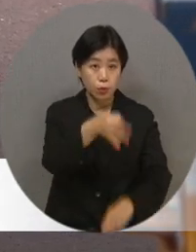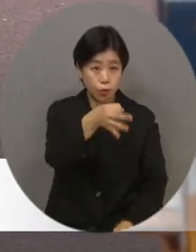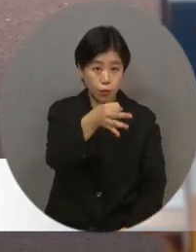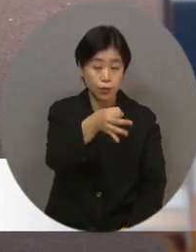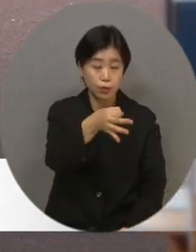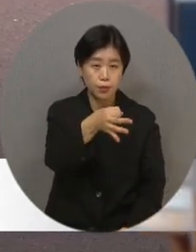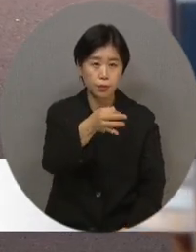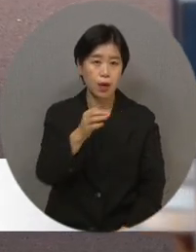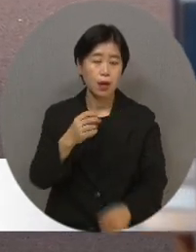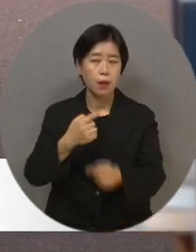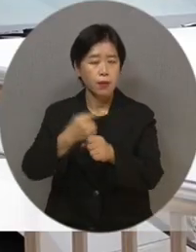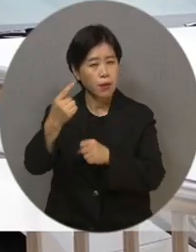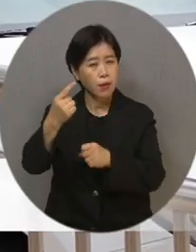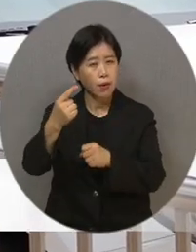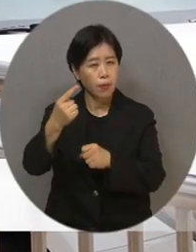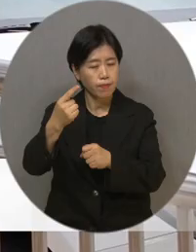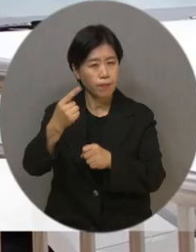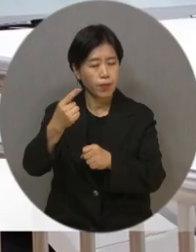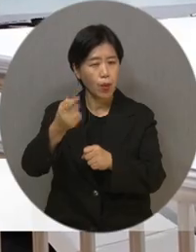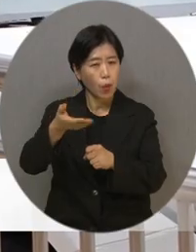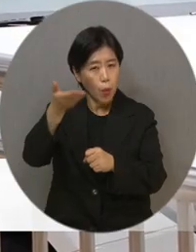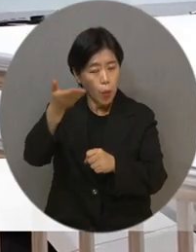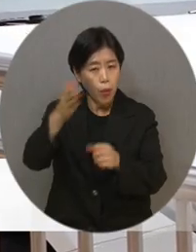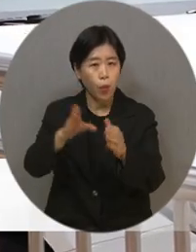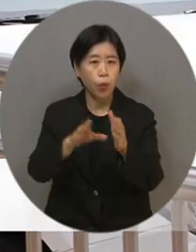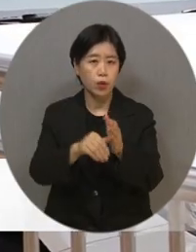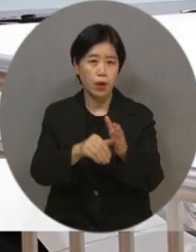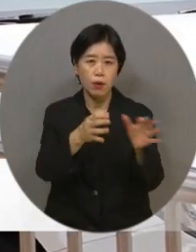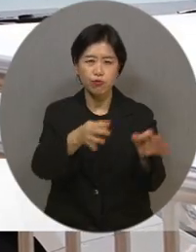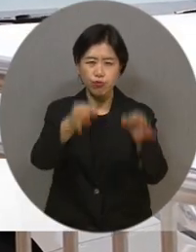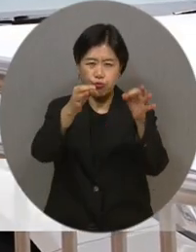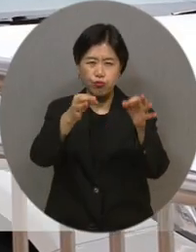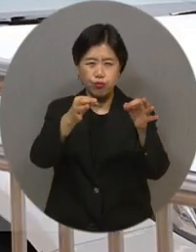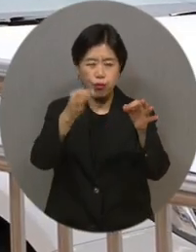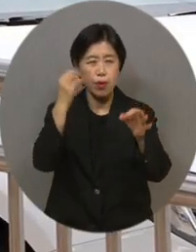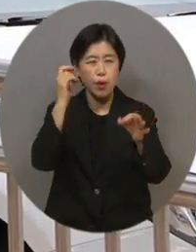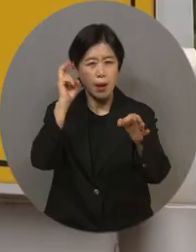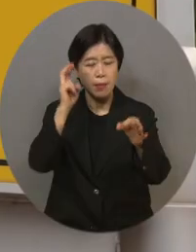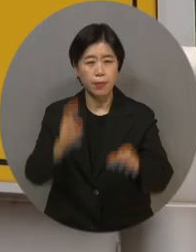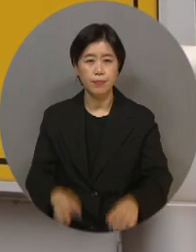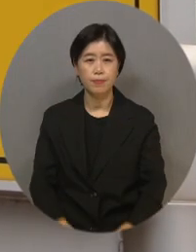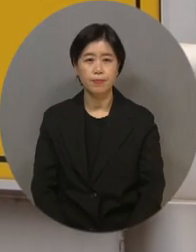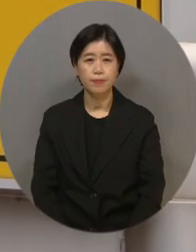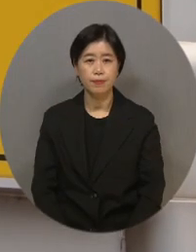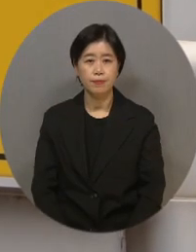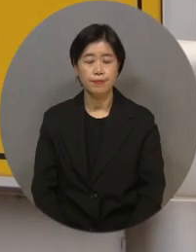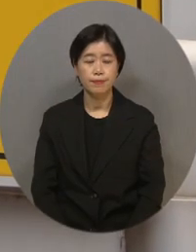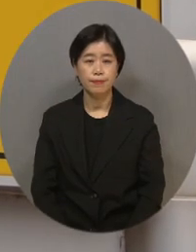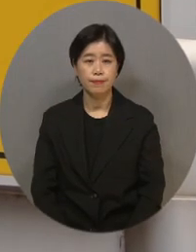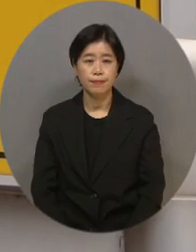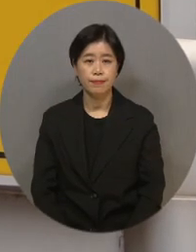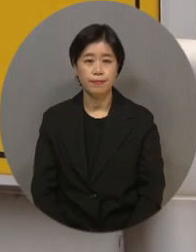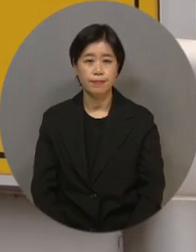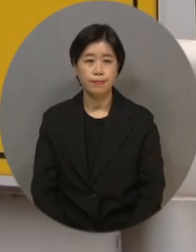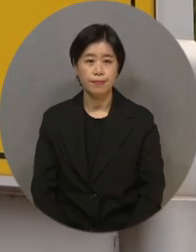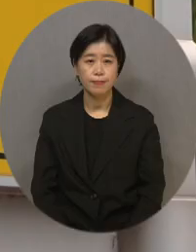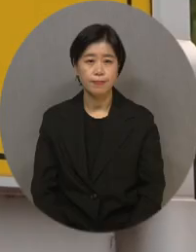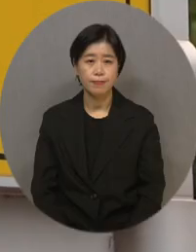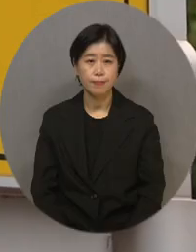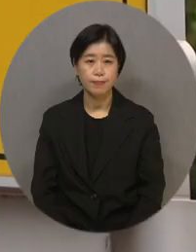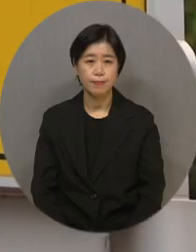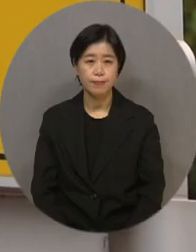상반기에 인상될 예정이라 서민들의 부담이 가중될 전망입니다. 복지TV 뉴스 김정현입니다.